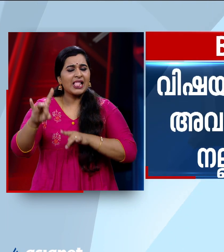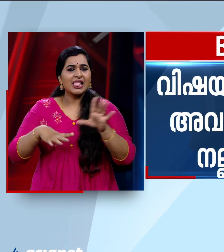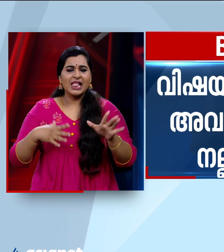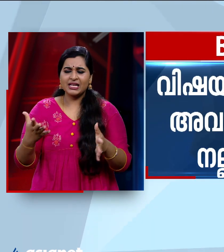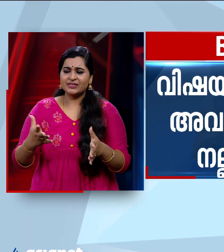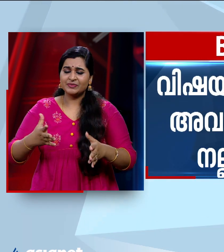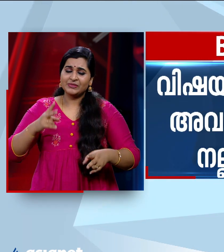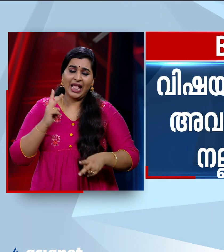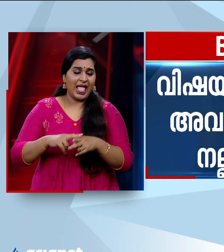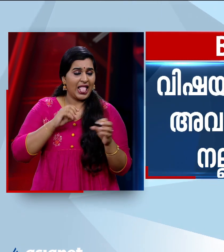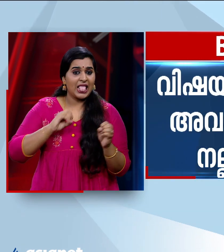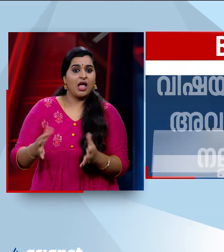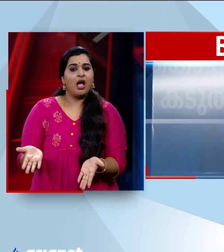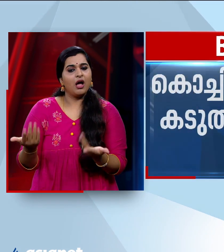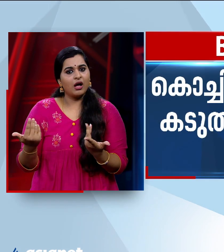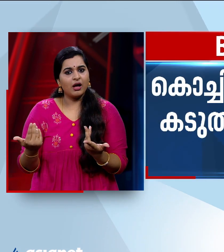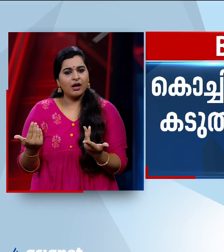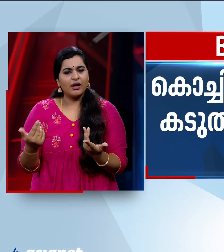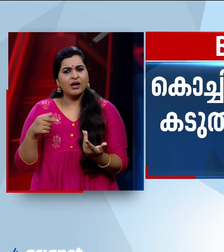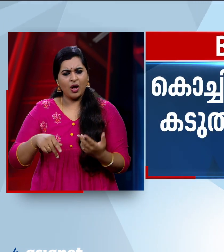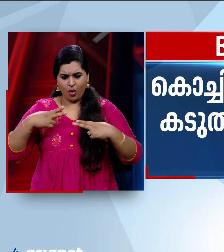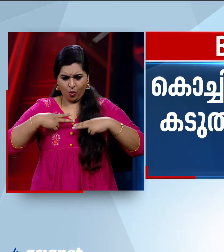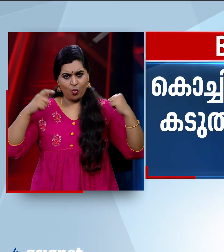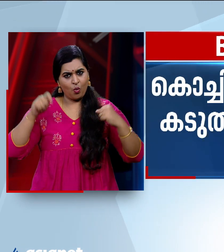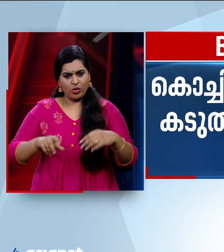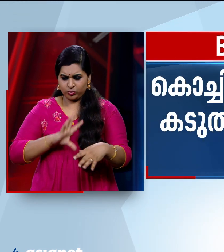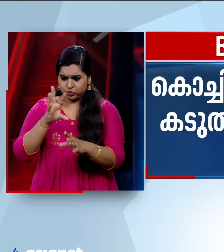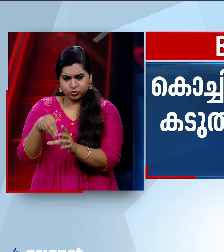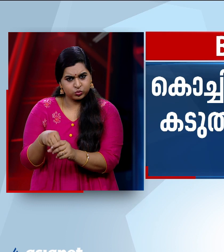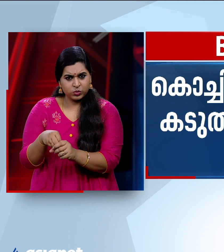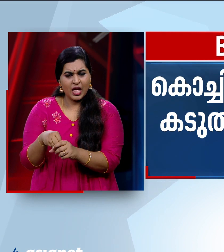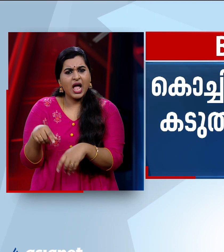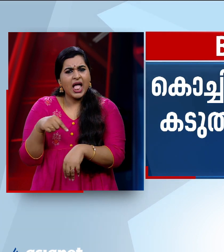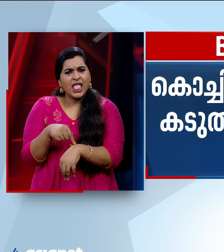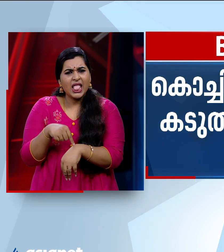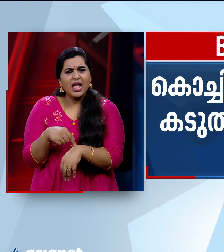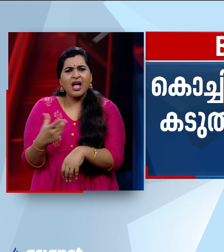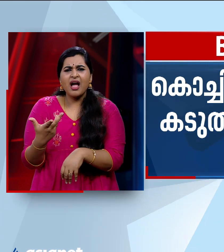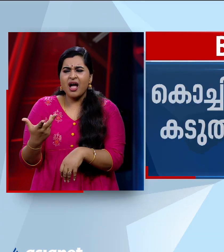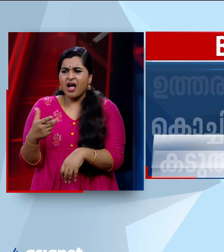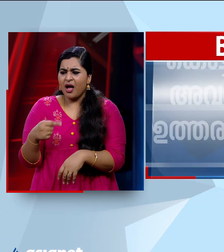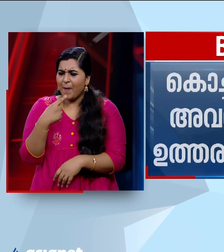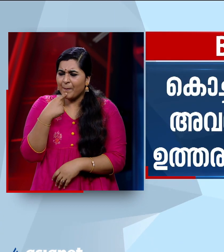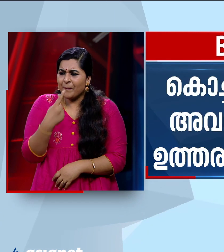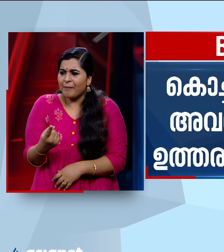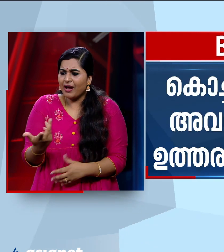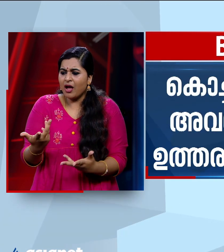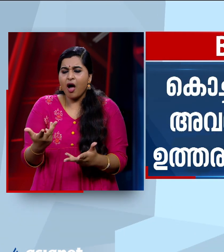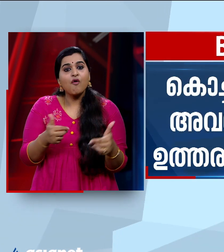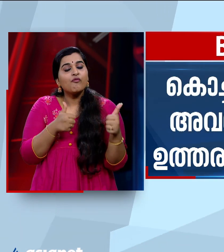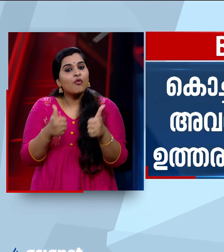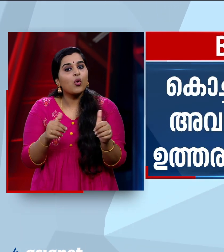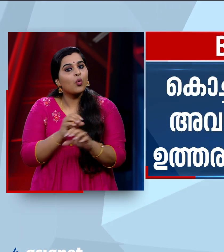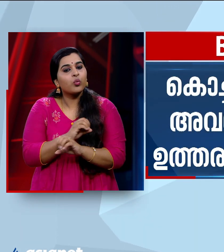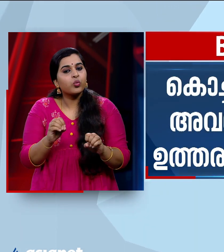ഉണ്ടാകുന്നു. ഇത്തരത്തിൽ കോടതി ഇടപെടുമ്പോൾ, നടപടികൾക്ക് വേണ്ടി കോടതി പലപ്പോഴും നിലകൊള്ളുമ്പോൾ അതിന് അനുകൂലമായ നിലപാട് ഉദ്യോഗസ്ഥരിൽ